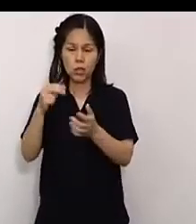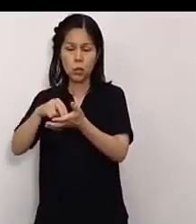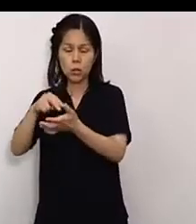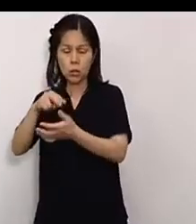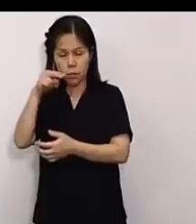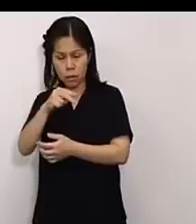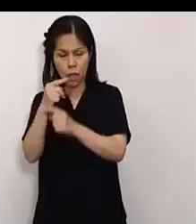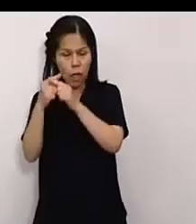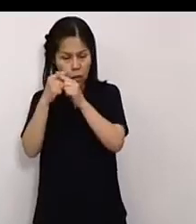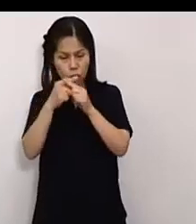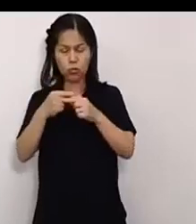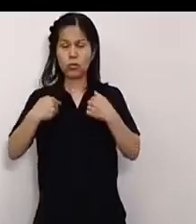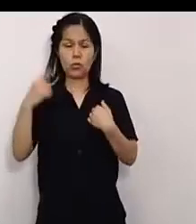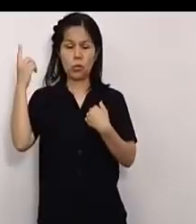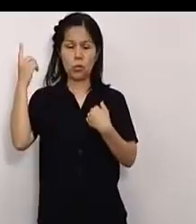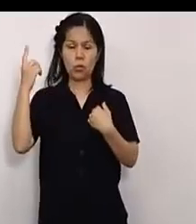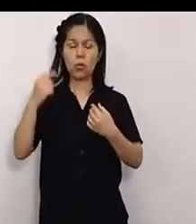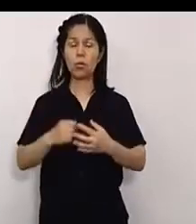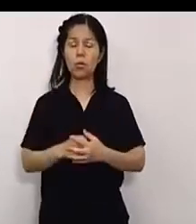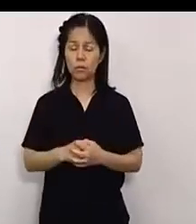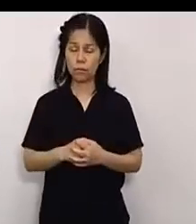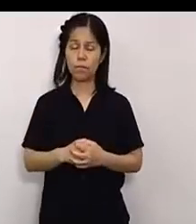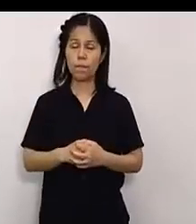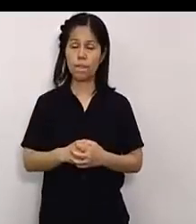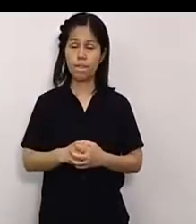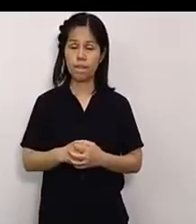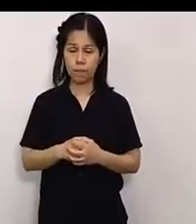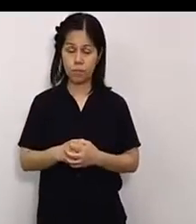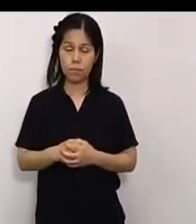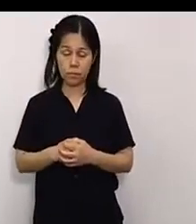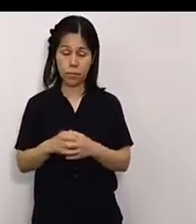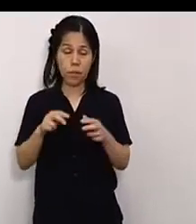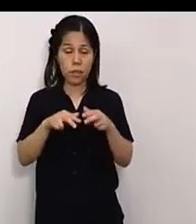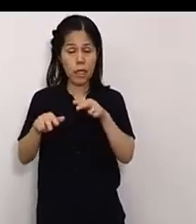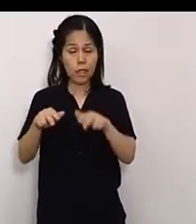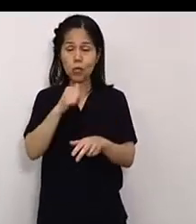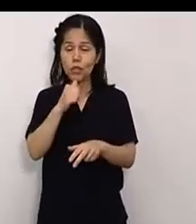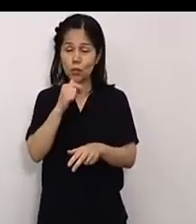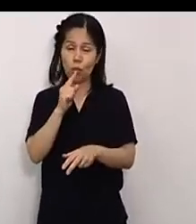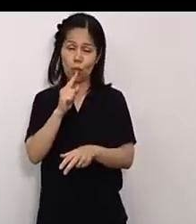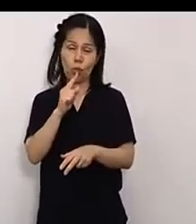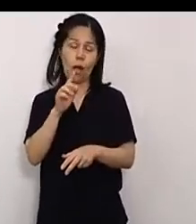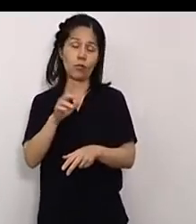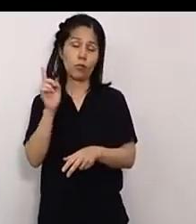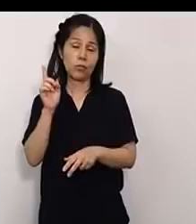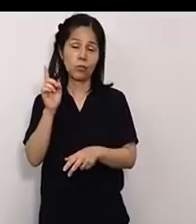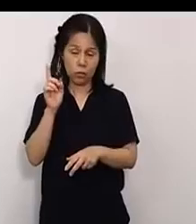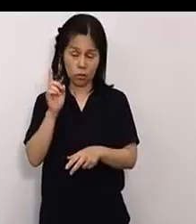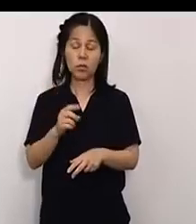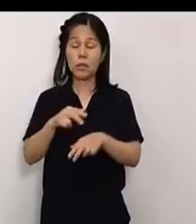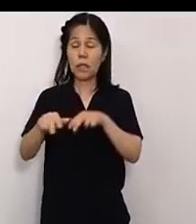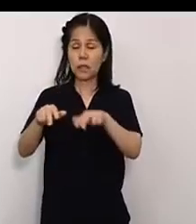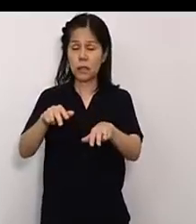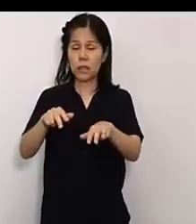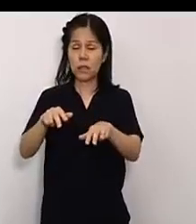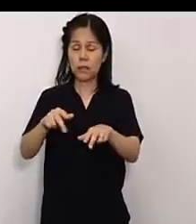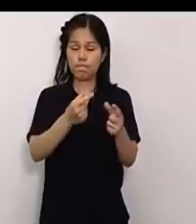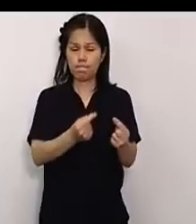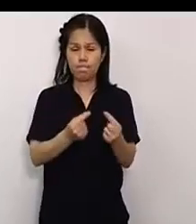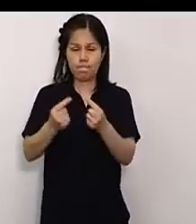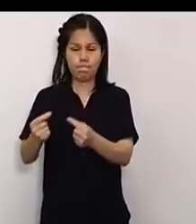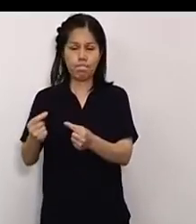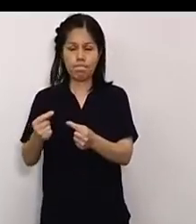ね。政治の、まあ、私はよく政治の貧困って言ってますけど、政治がやっぱりまだちゃん